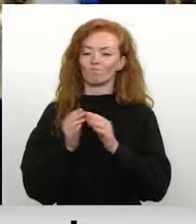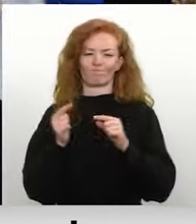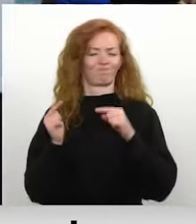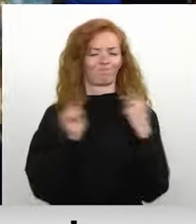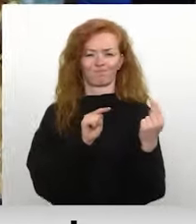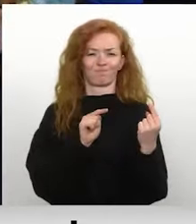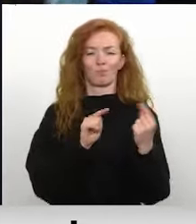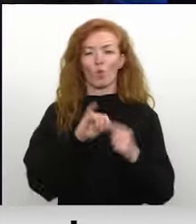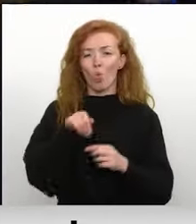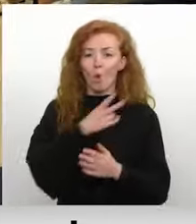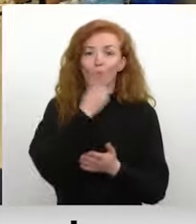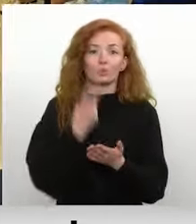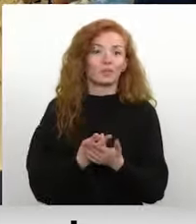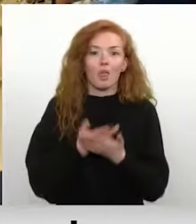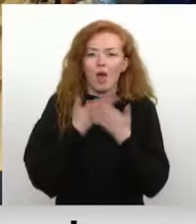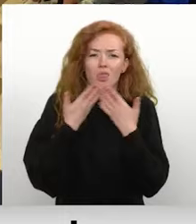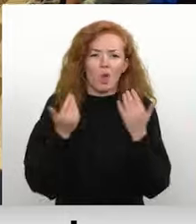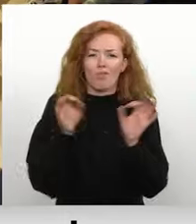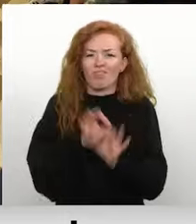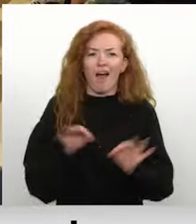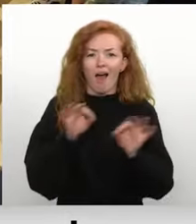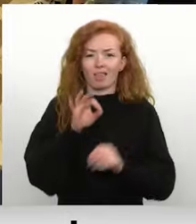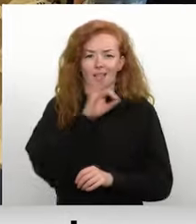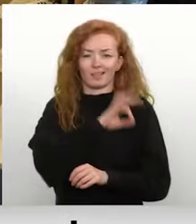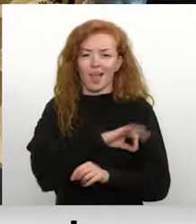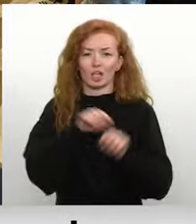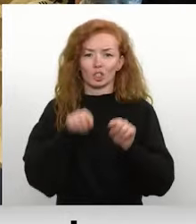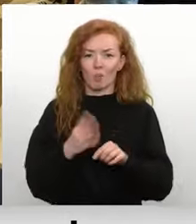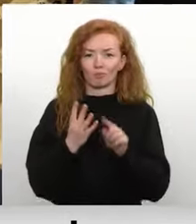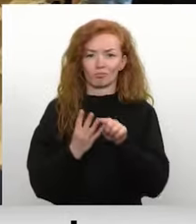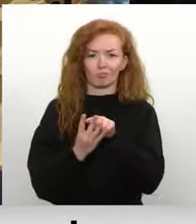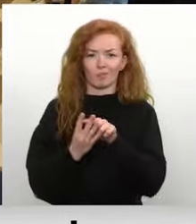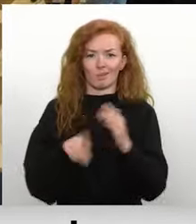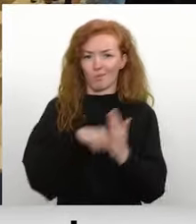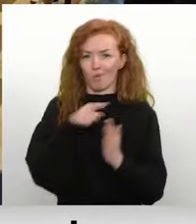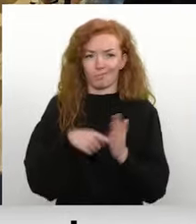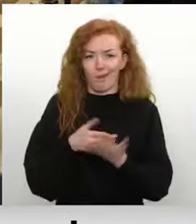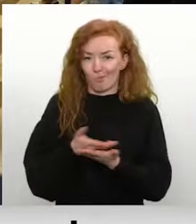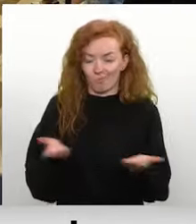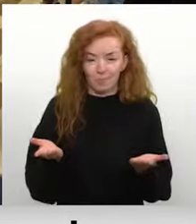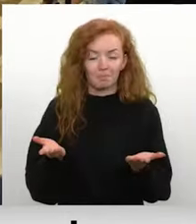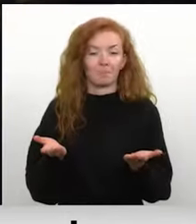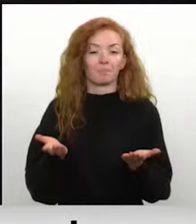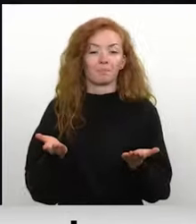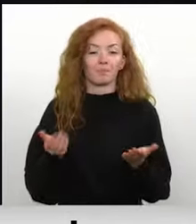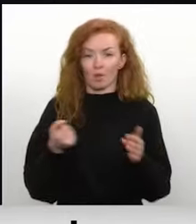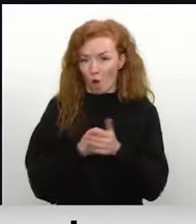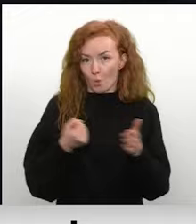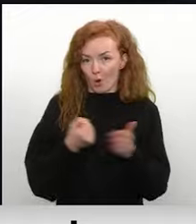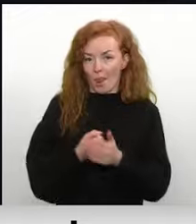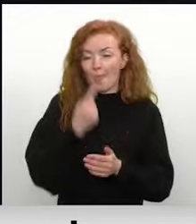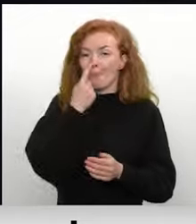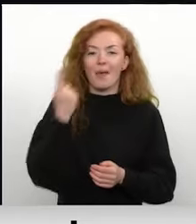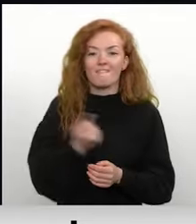jo uzskata, ka nav nekādas jēgas šiem 4 jautājumiem, jo gal galā neviena